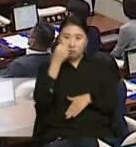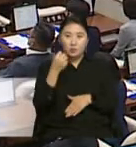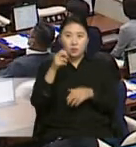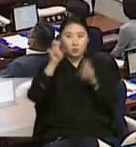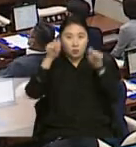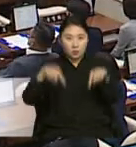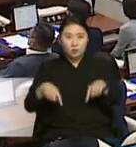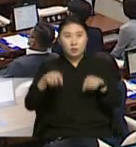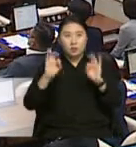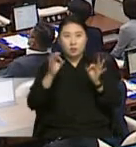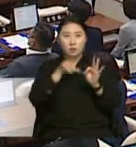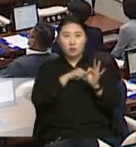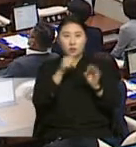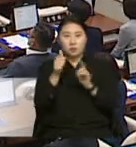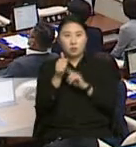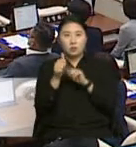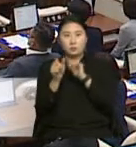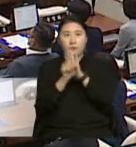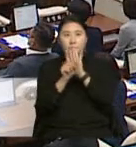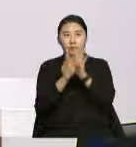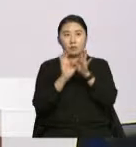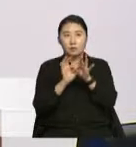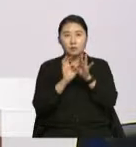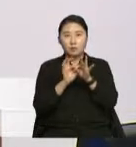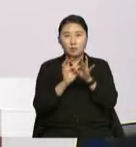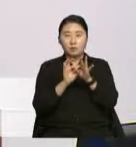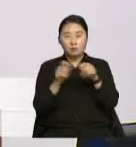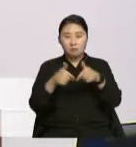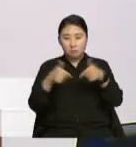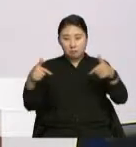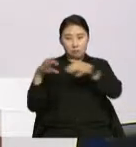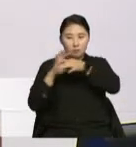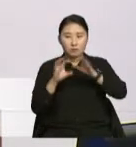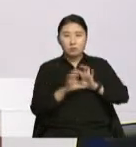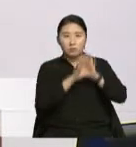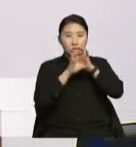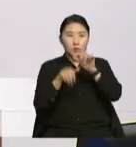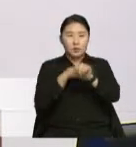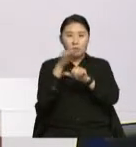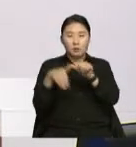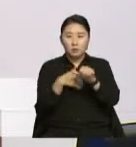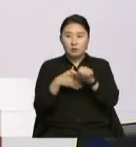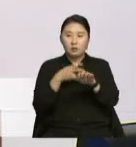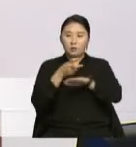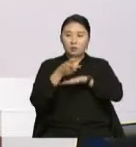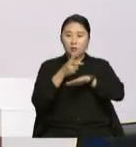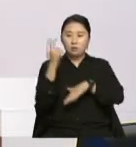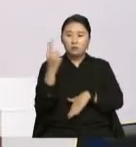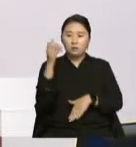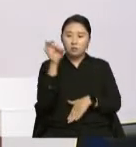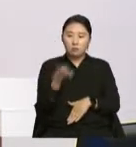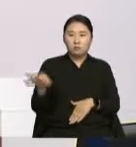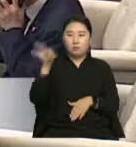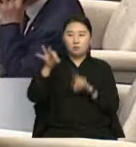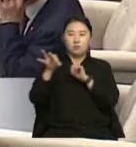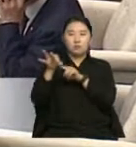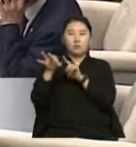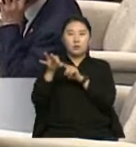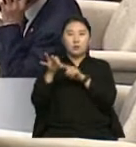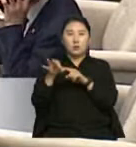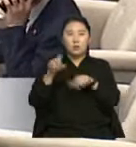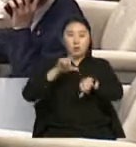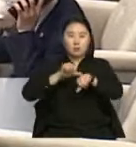서울시의회 김인호 의장은 보도자료를 통해 서로 날고 확산 3가 지속되고 있는 상황에서 대중교통 요금이 인상되는 것은